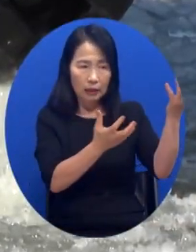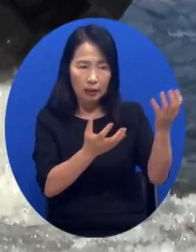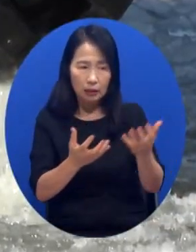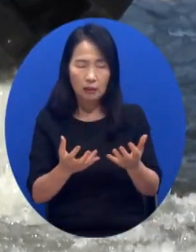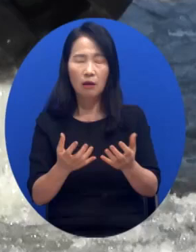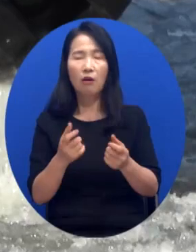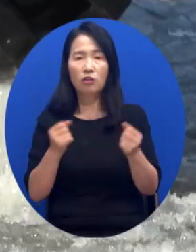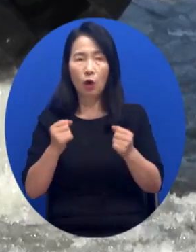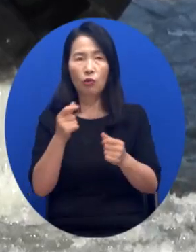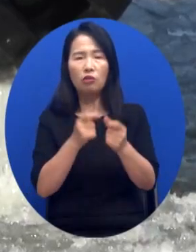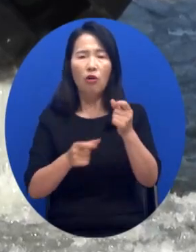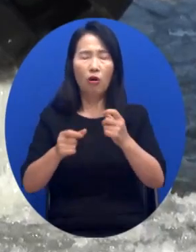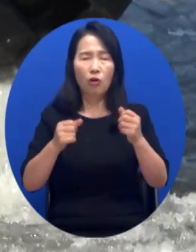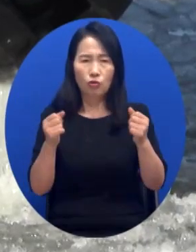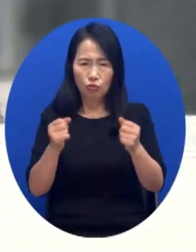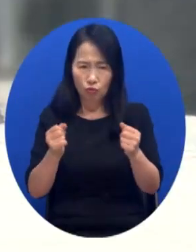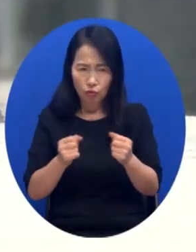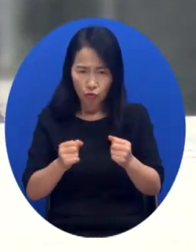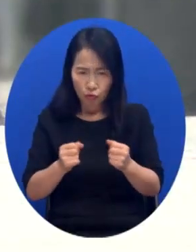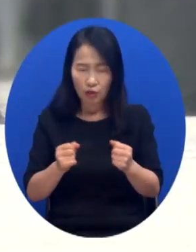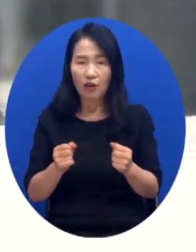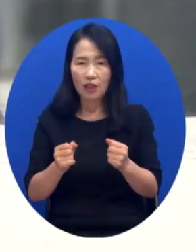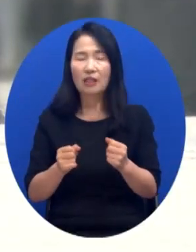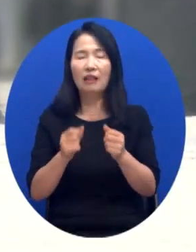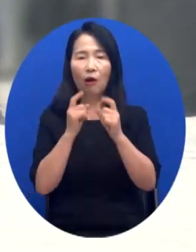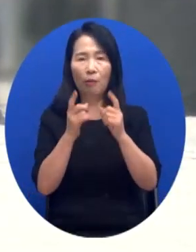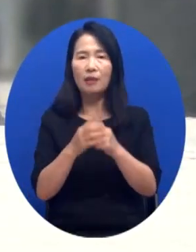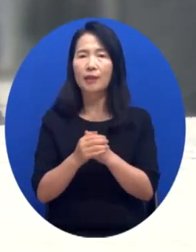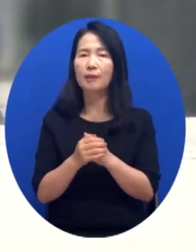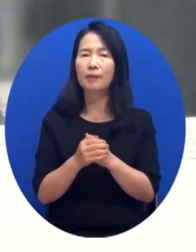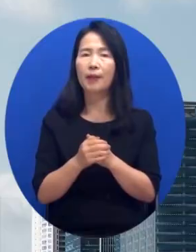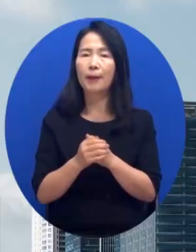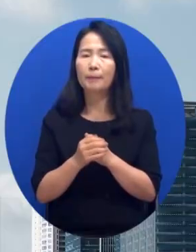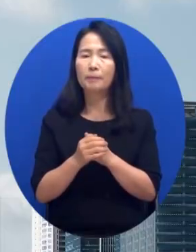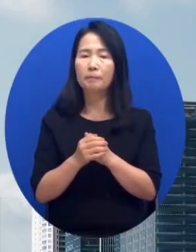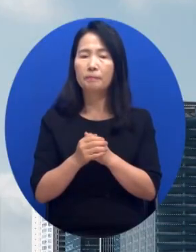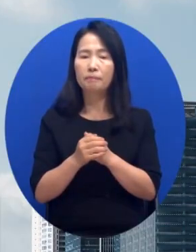추워지는 온난화의 역설이 나타나게 됐다고 밝혔습니다.